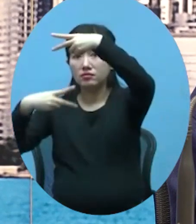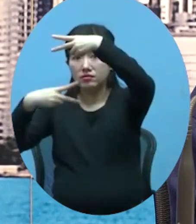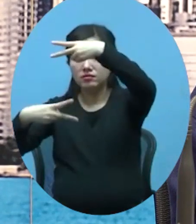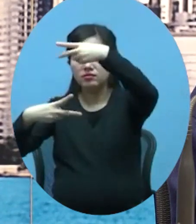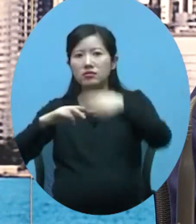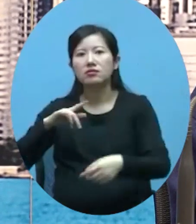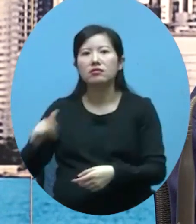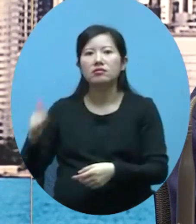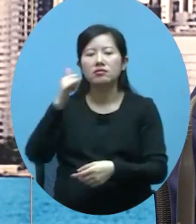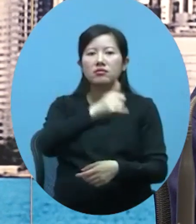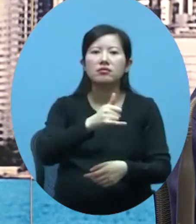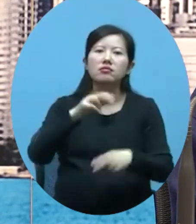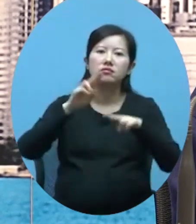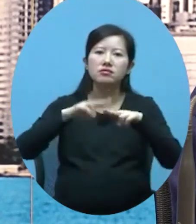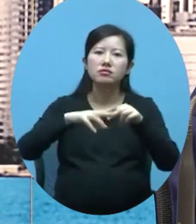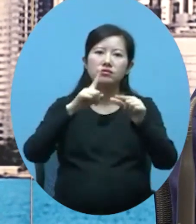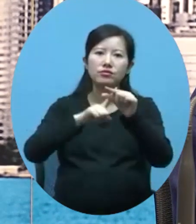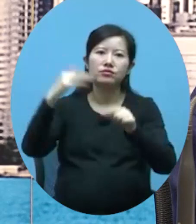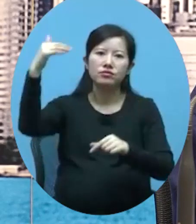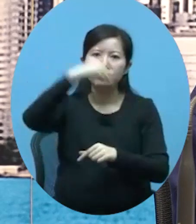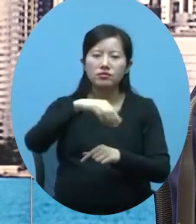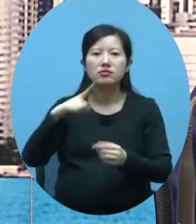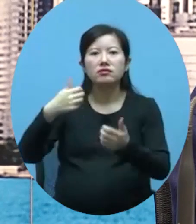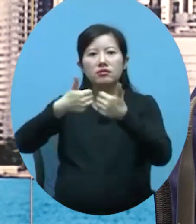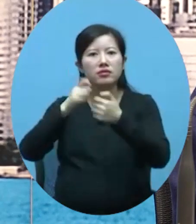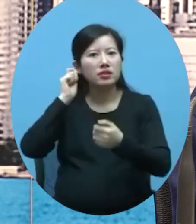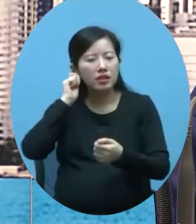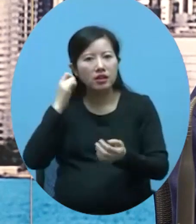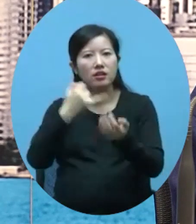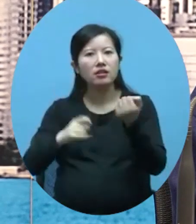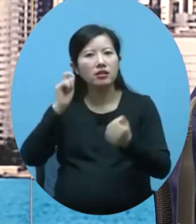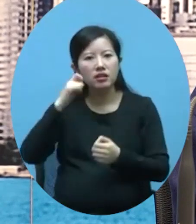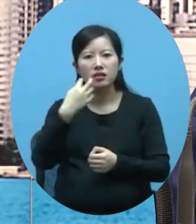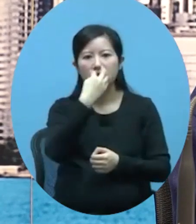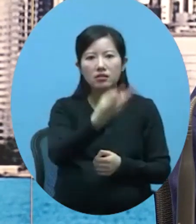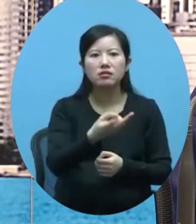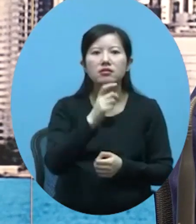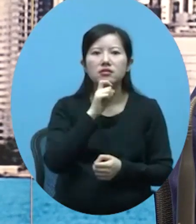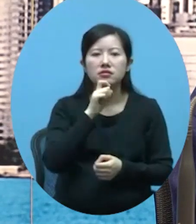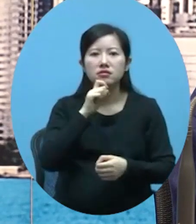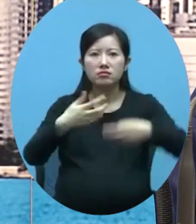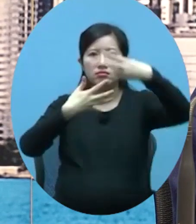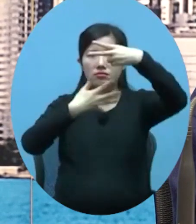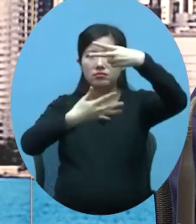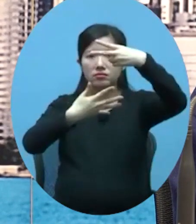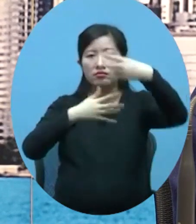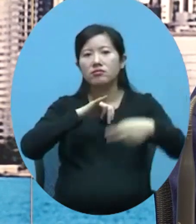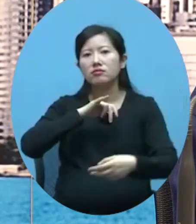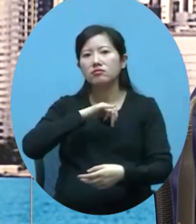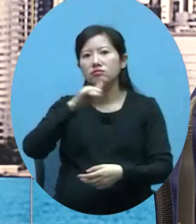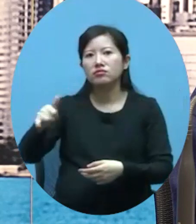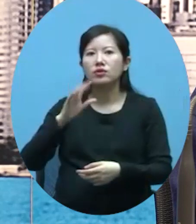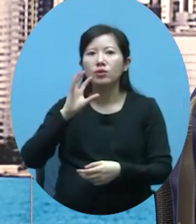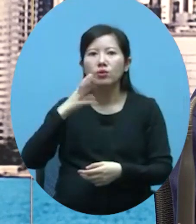中山去探過女兒和太太然後就在2月5日就曾經去過澳門就是